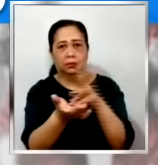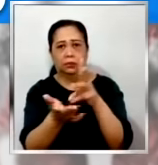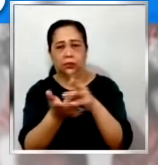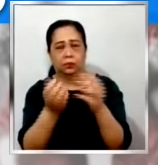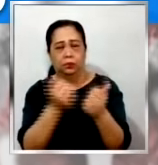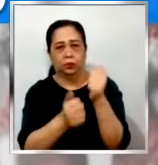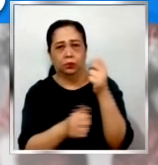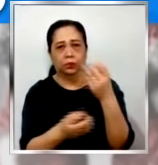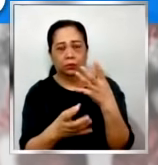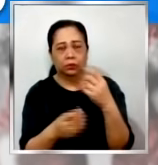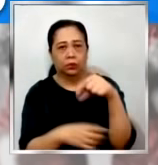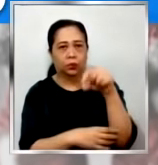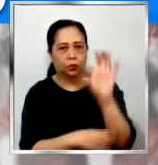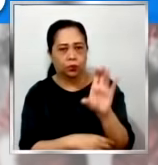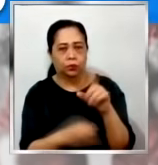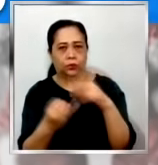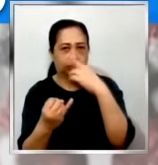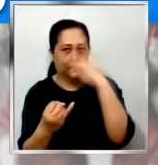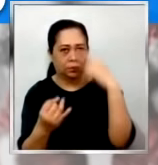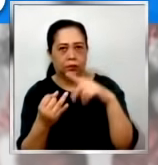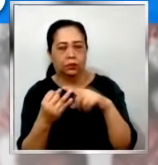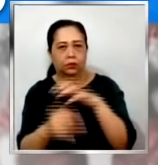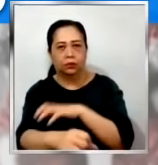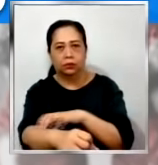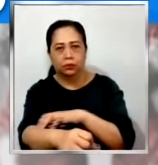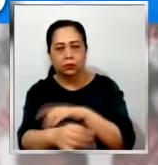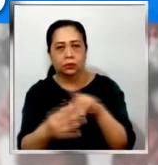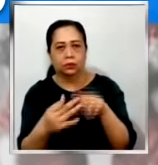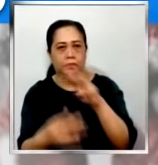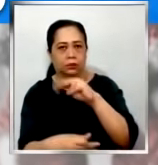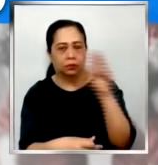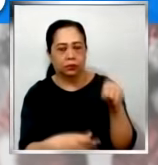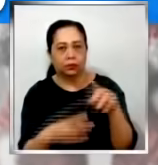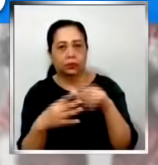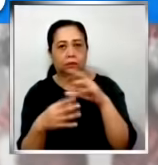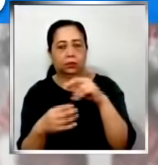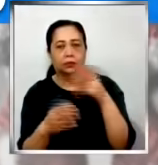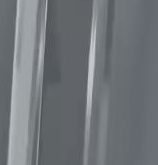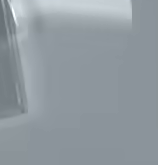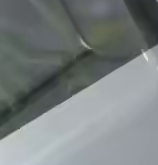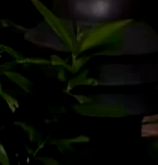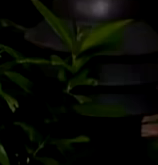City, Rizal, Makati, Manila at Pasig.